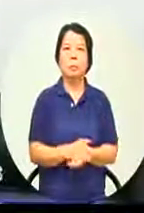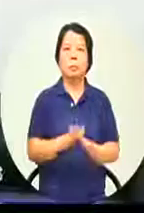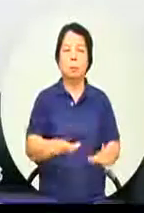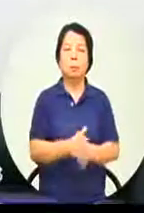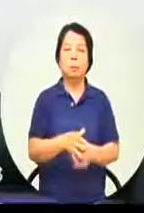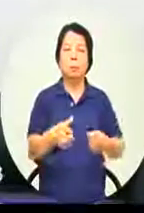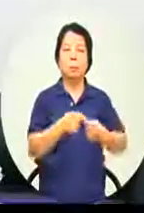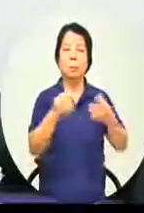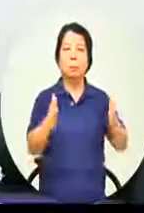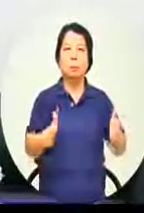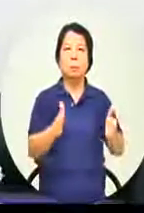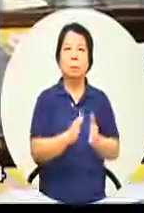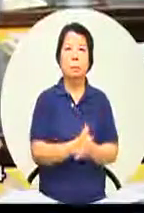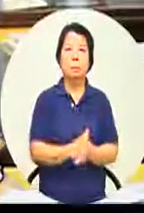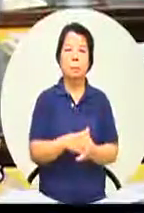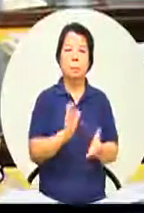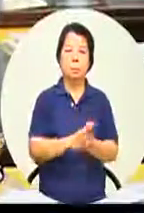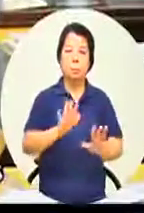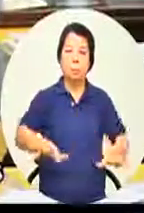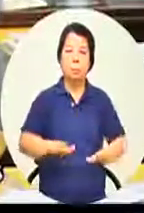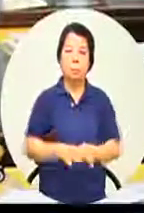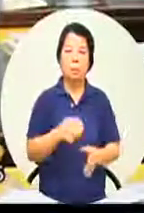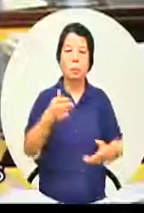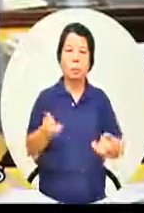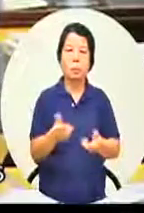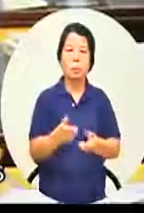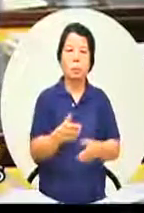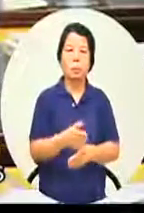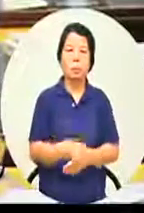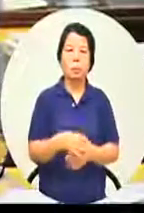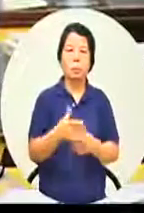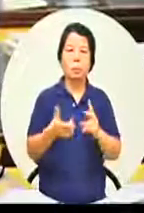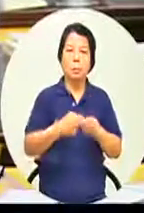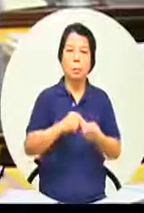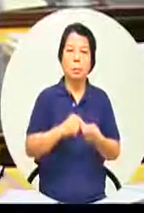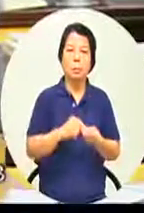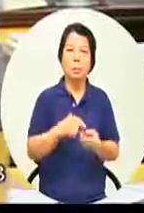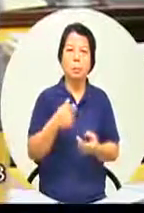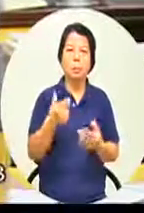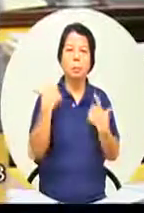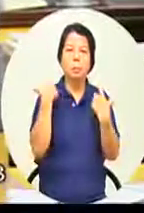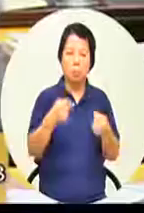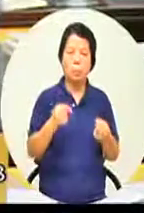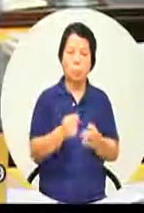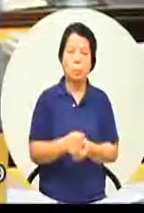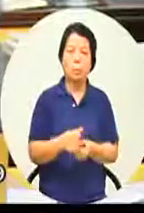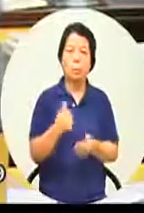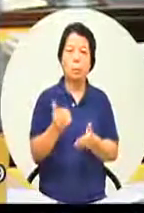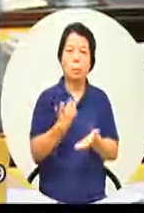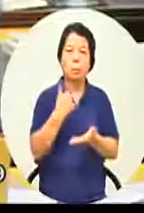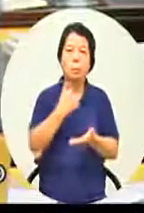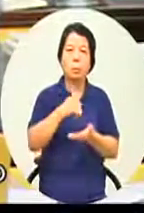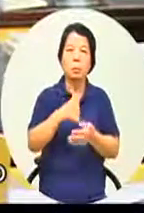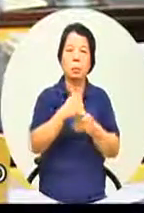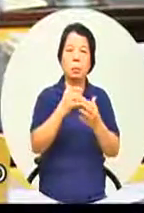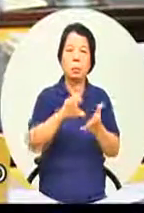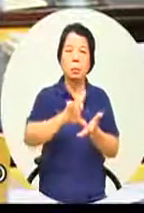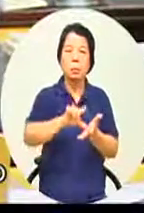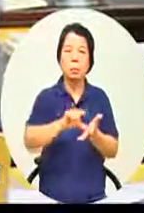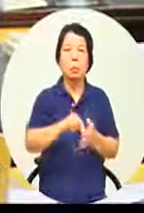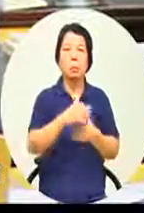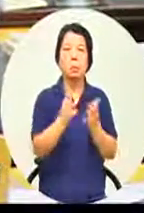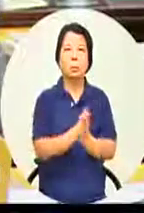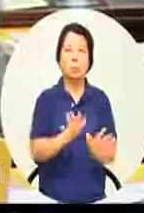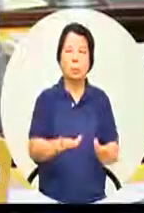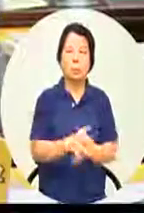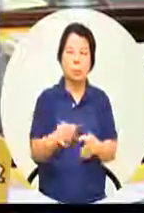期的部分接下来的进度，那以及跟你原本我们预计的施工的期程，我们延宕了多久？可不可以